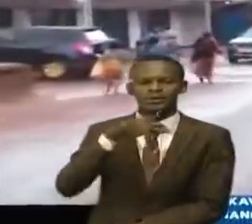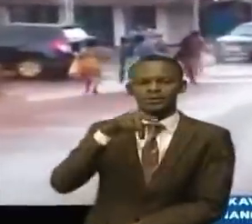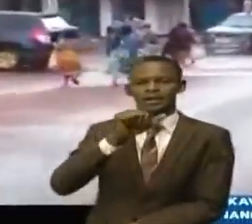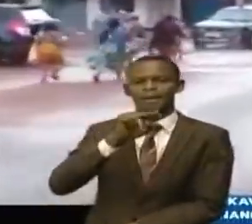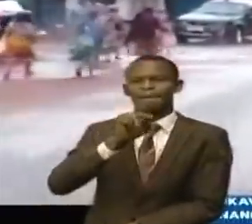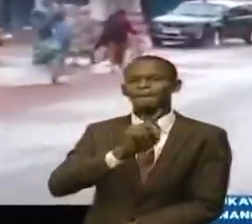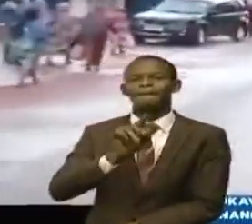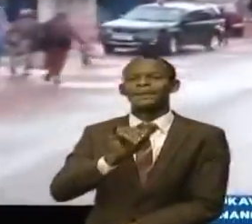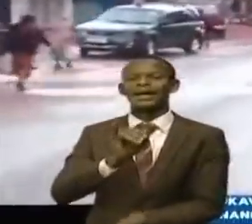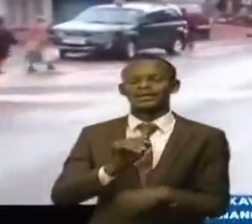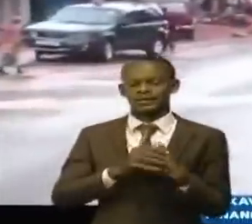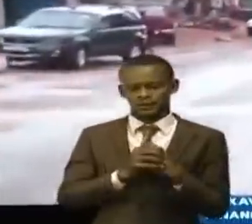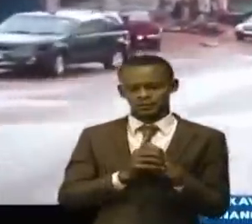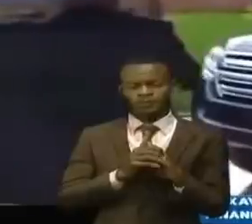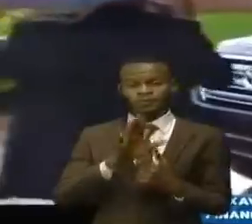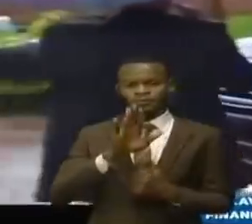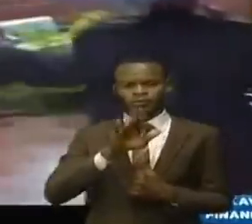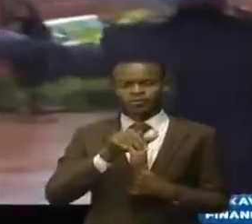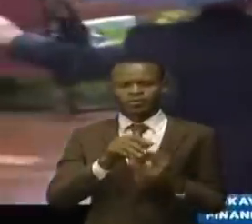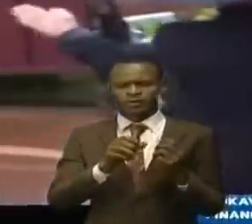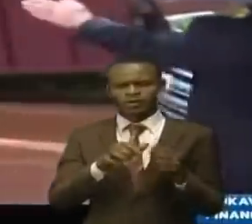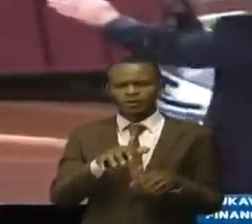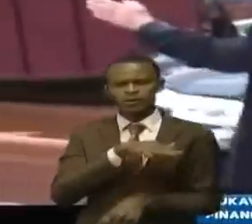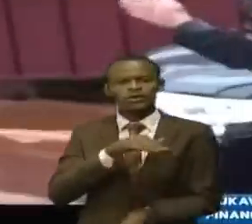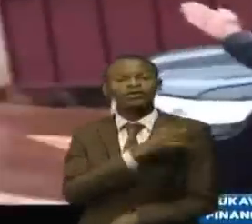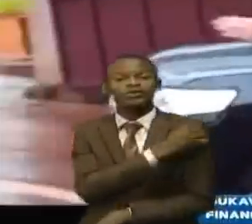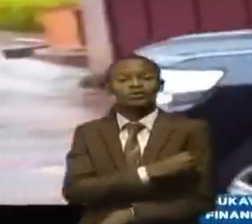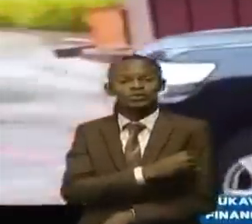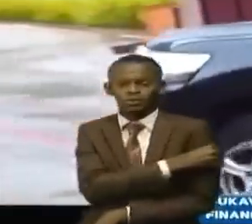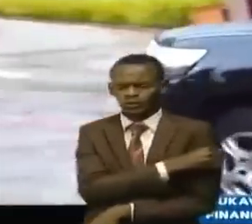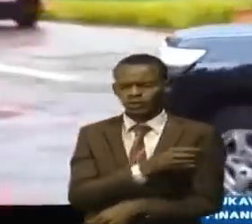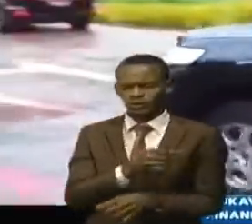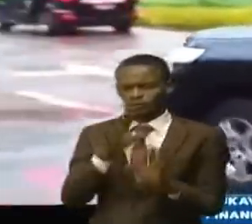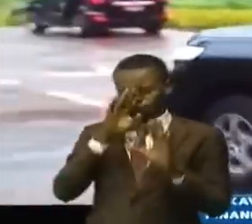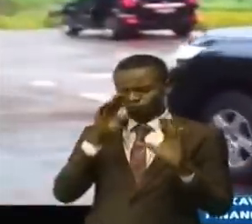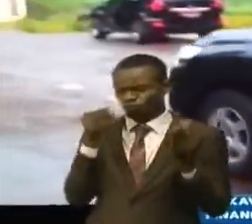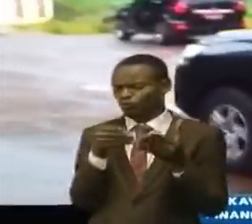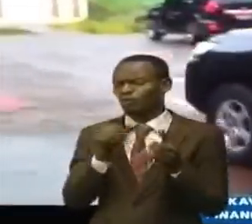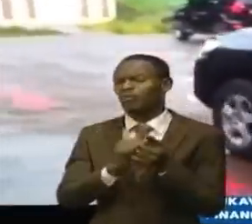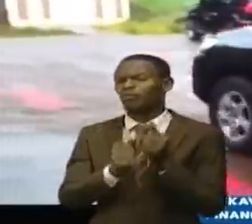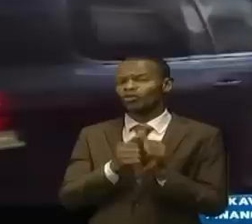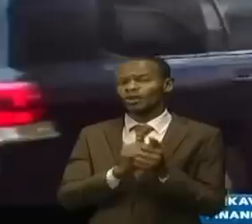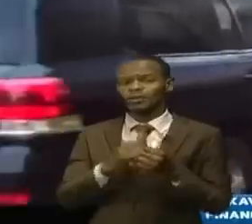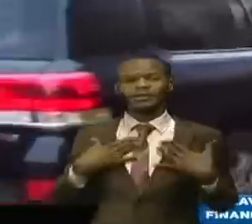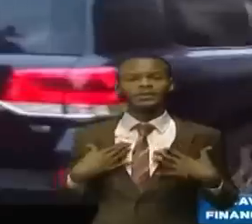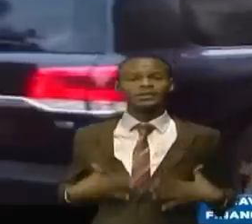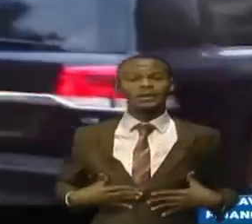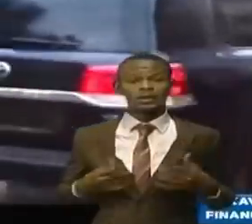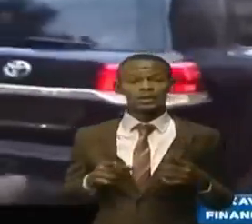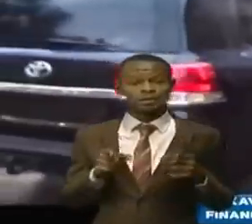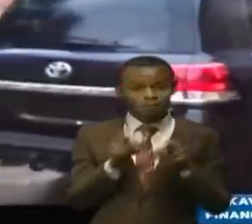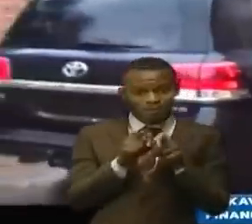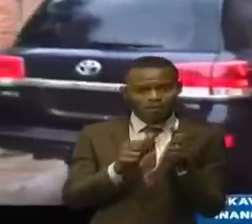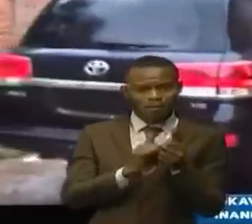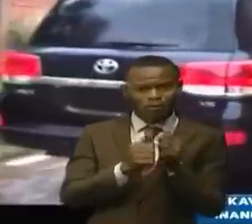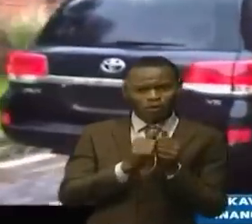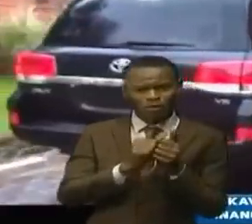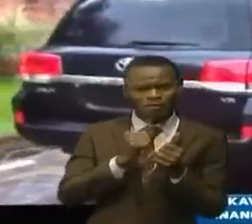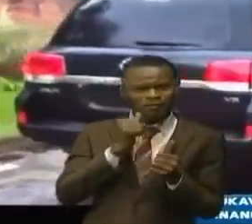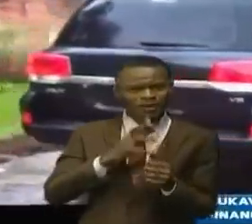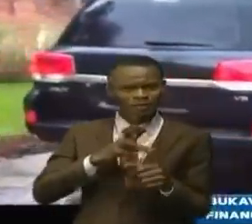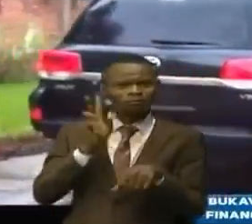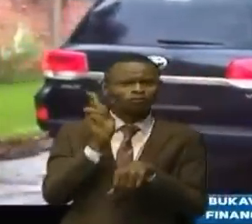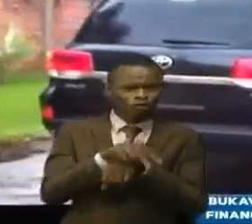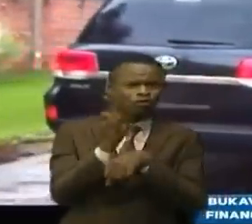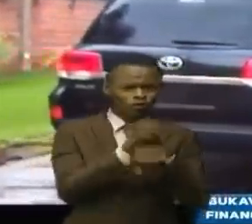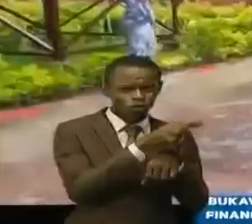La Suisse est très active dans les domaines de la santé et de la lutte contre les violences sexuelles faites aux femmes. Voilà pourquoi elle apporte un